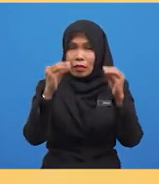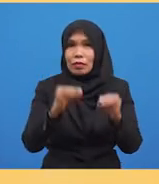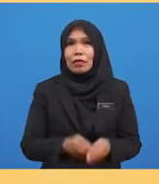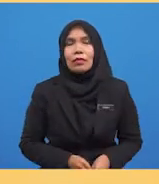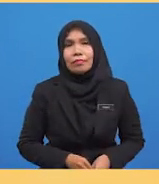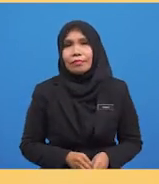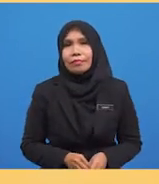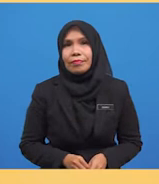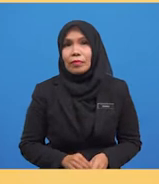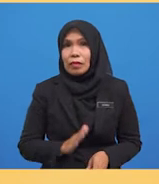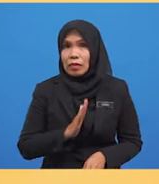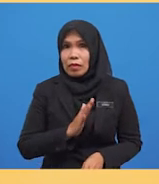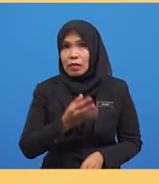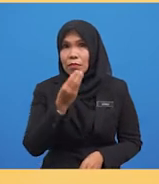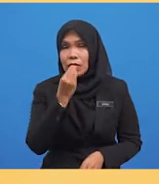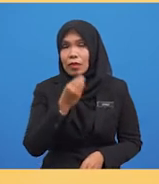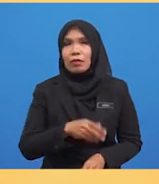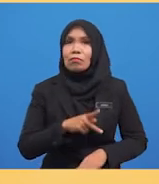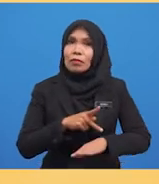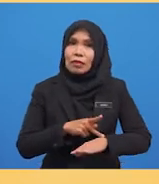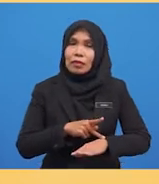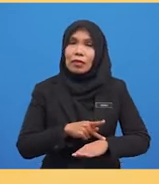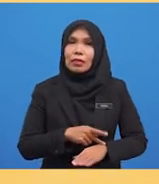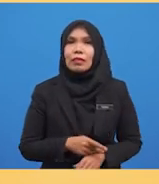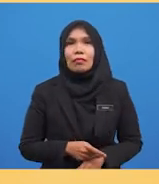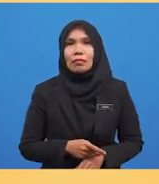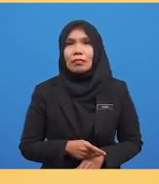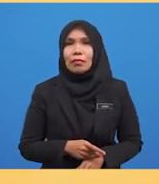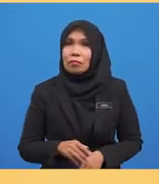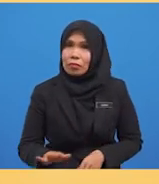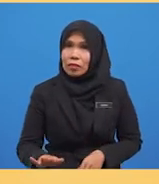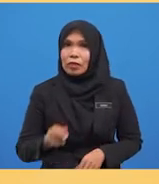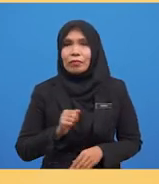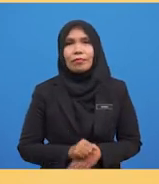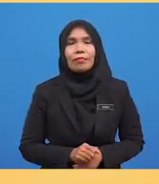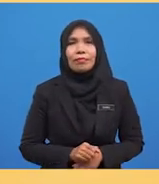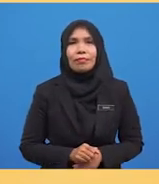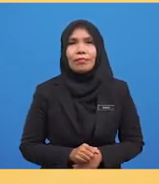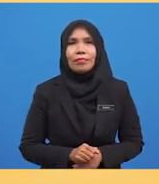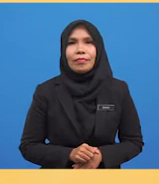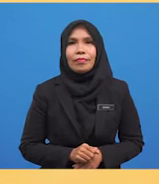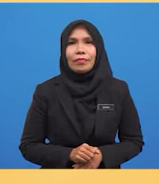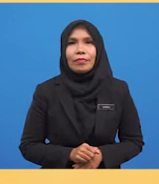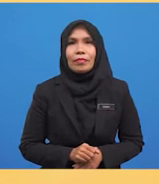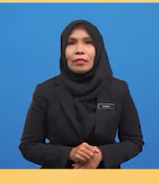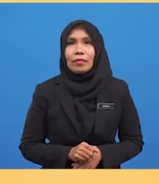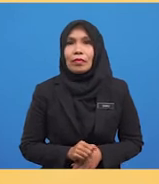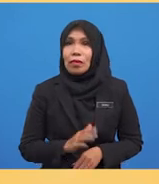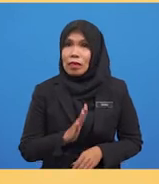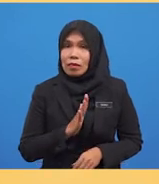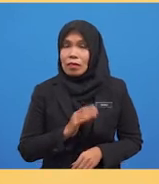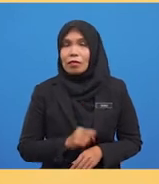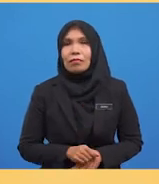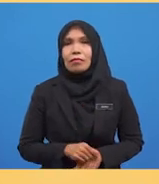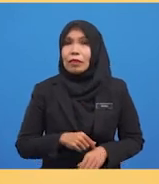masih kecil. Selain itu, adab makan ditekankan ketika majlis keramaian